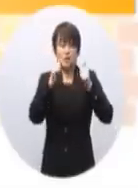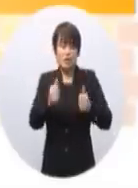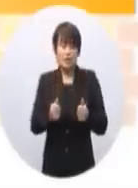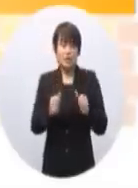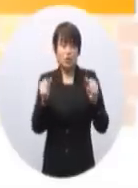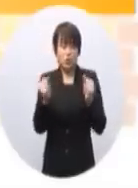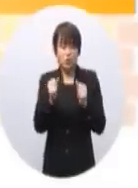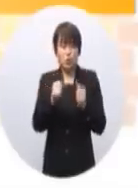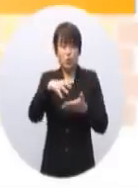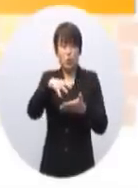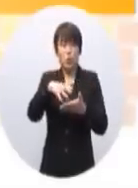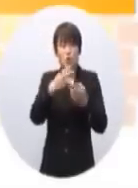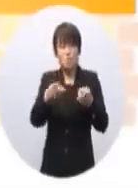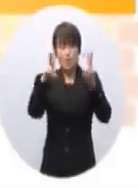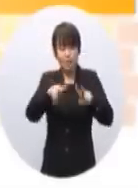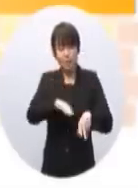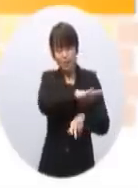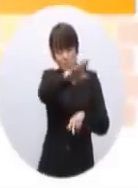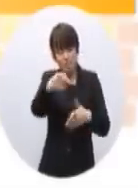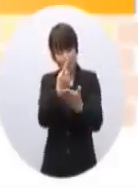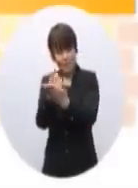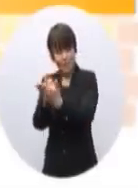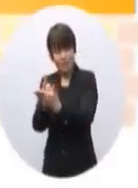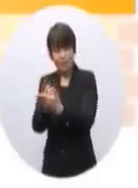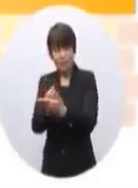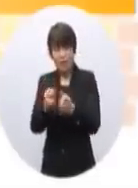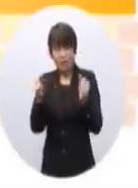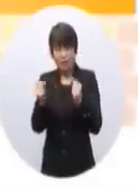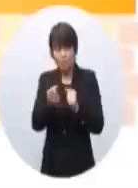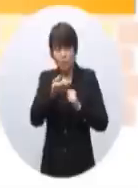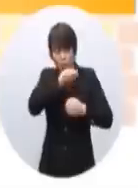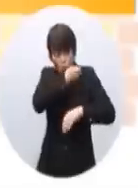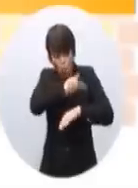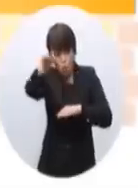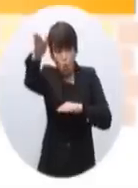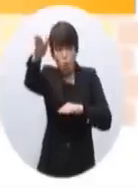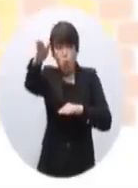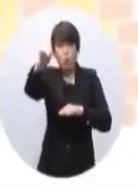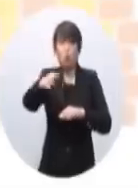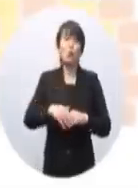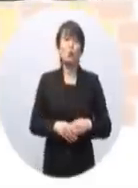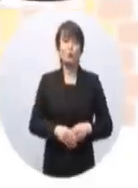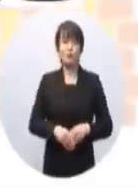のイベントにみんなで参加して寒さを吹き飛ばすぞよ。